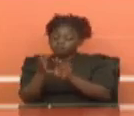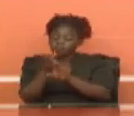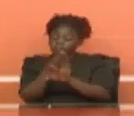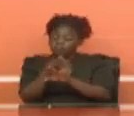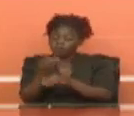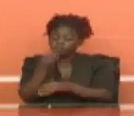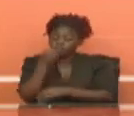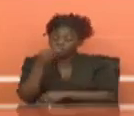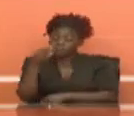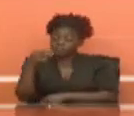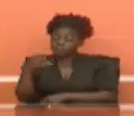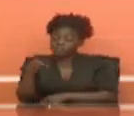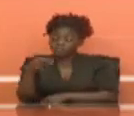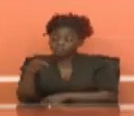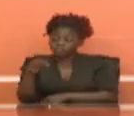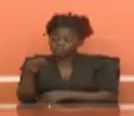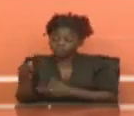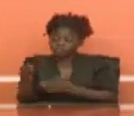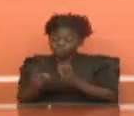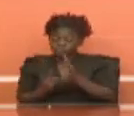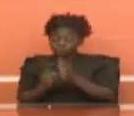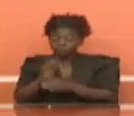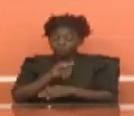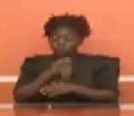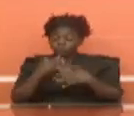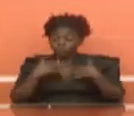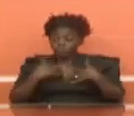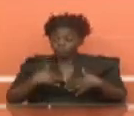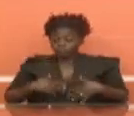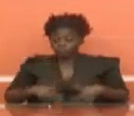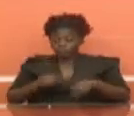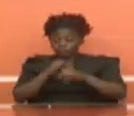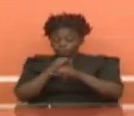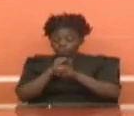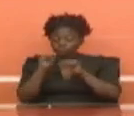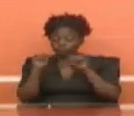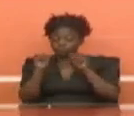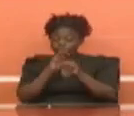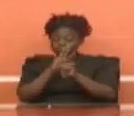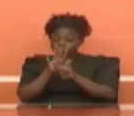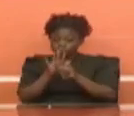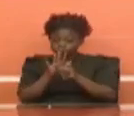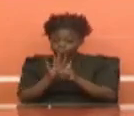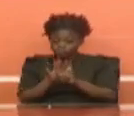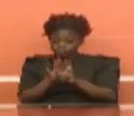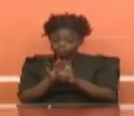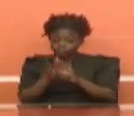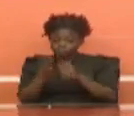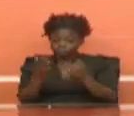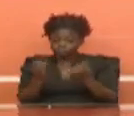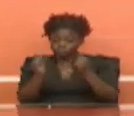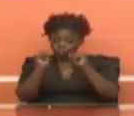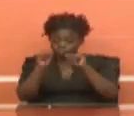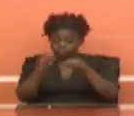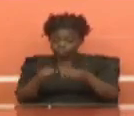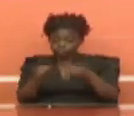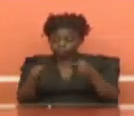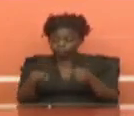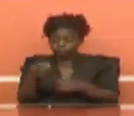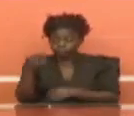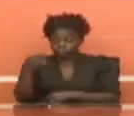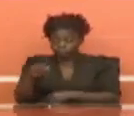okulya enva endiirwa, okuzimba emibiri gyaffe, okulwanyisa ekirwadde kino ekya COVID-19. Osobolera ddala enva